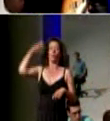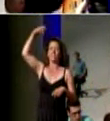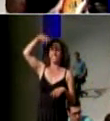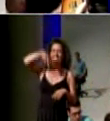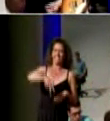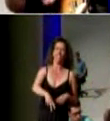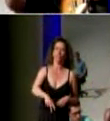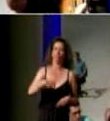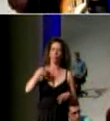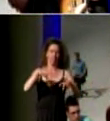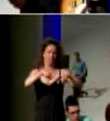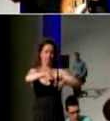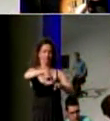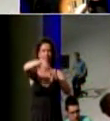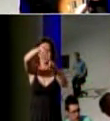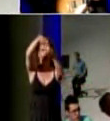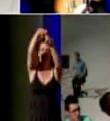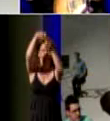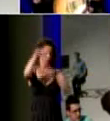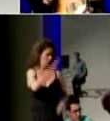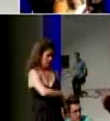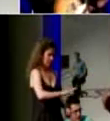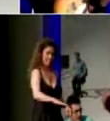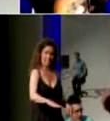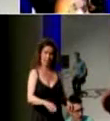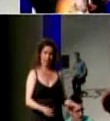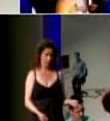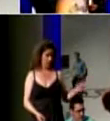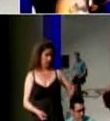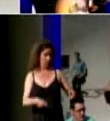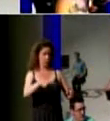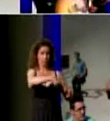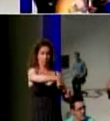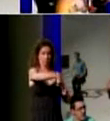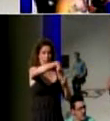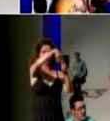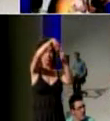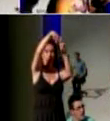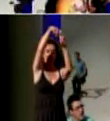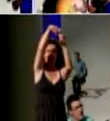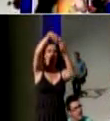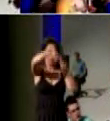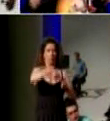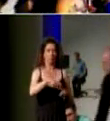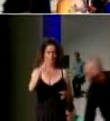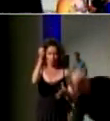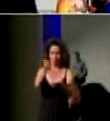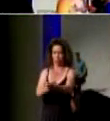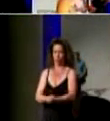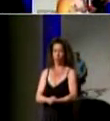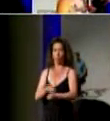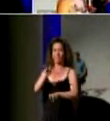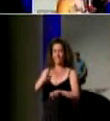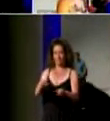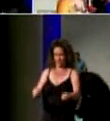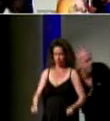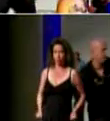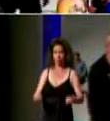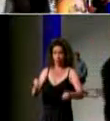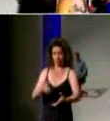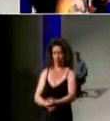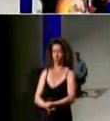ski. Et puis, il y avait des enfants qui montaient dans la remontée. C'était un Puma Lift qu'on met entre nos jambes puis qu'on monte comme ça en